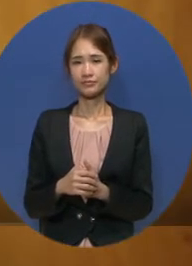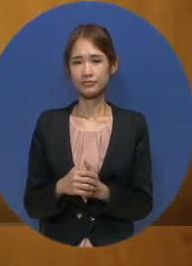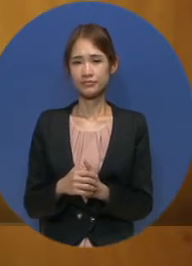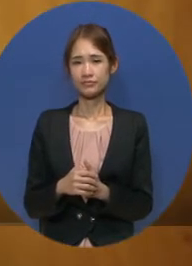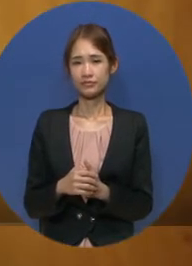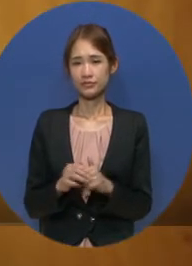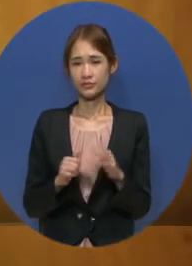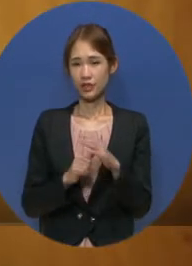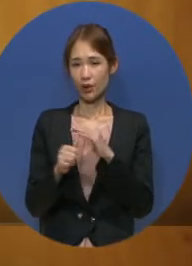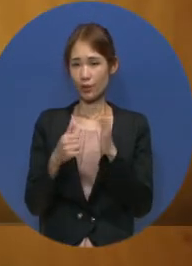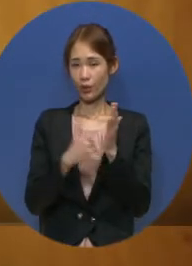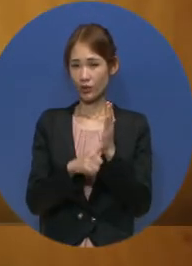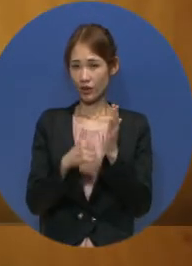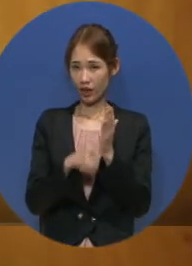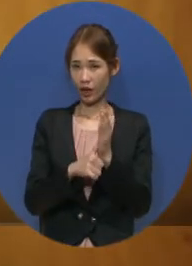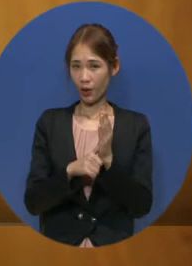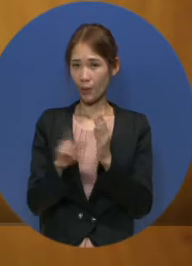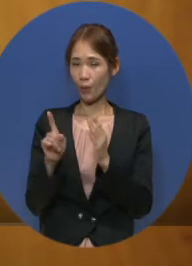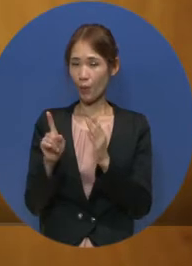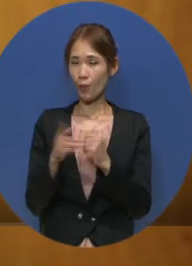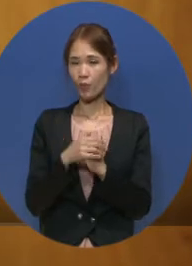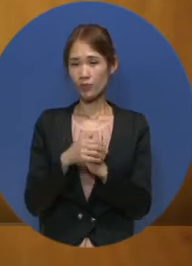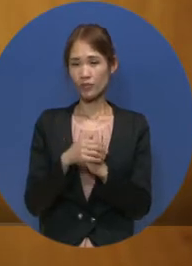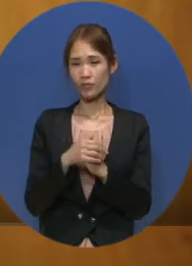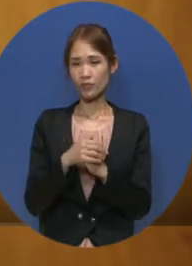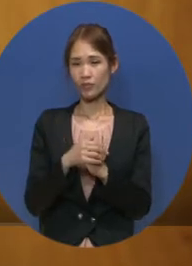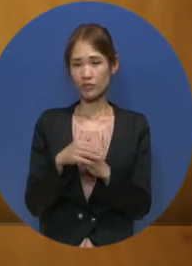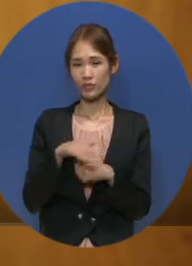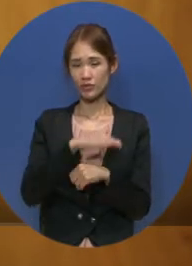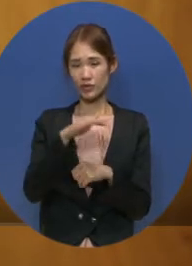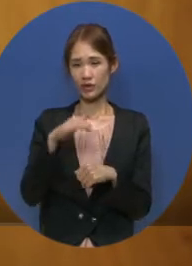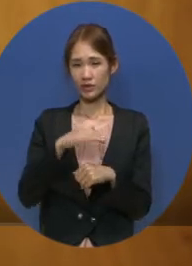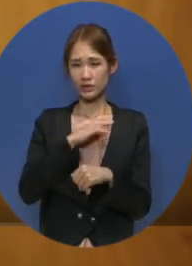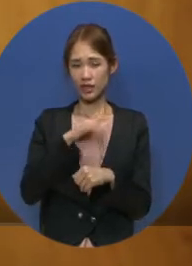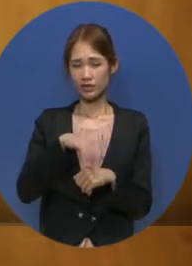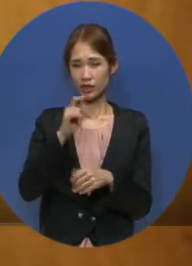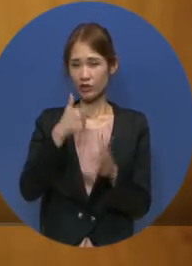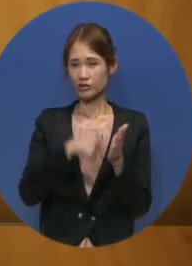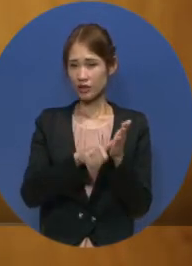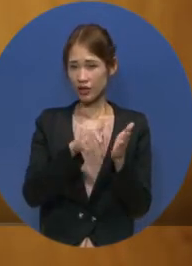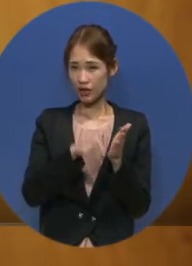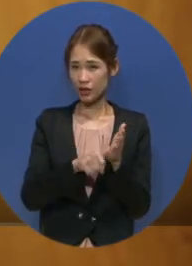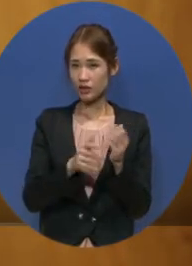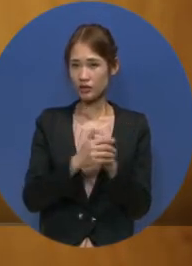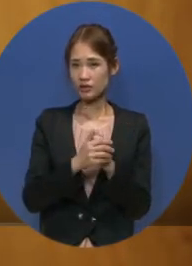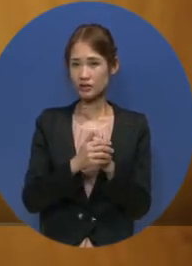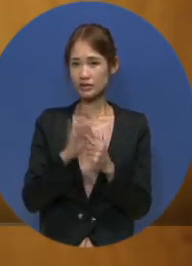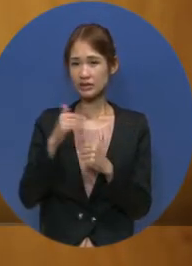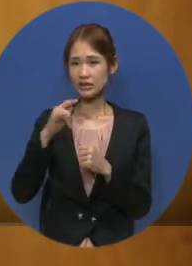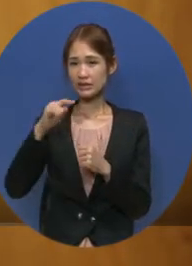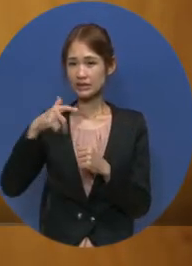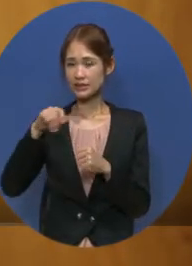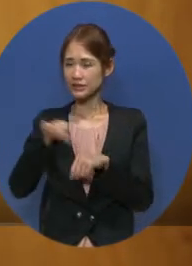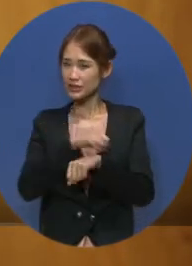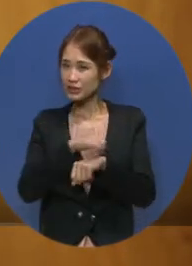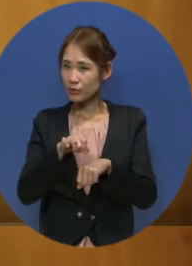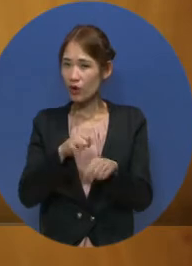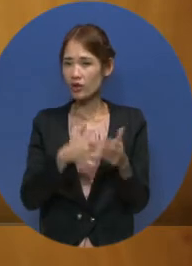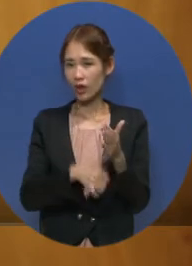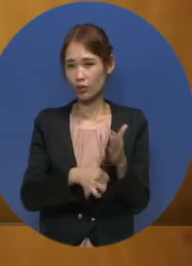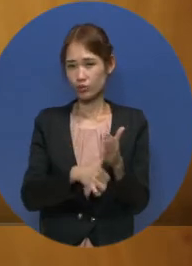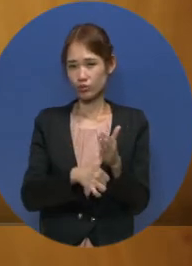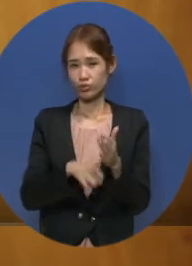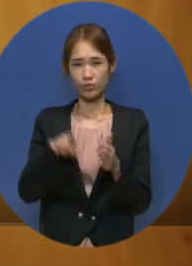그레이프랩의 대표 상품들이 있다면 네. 어떤 게 있을까요? 일단 저희 그레이프랩의 최초의 상품이자 그리고 시그니처 상품이라고 할 수 있는